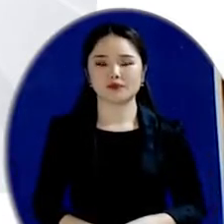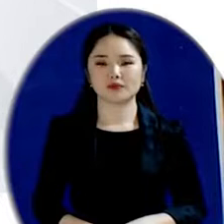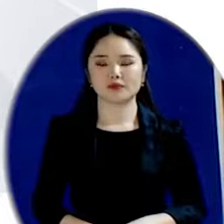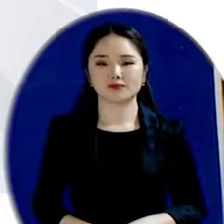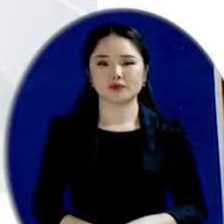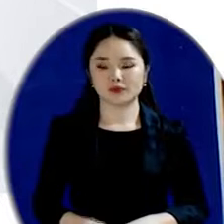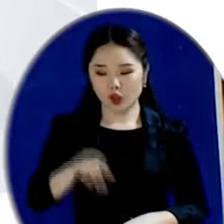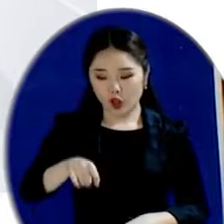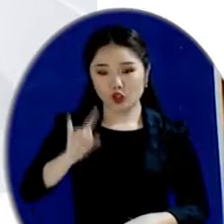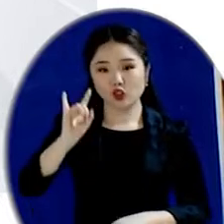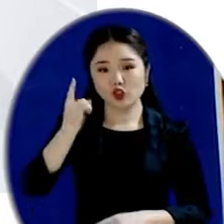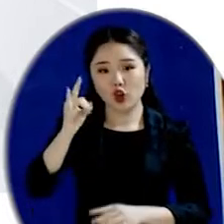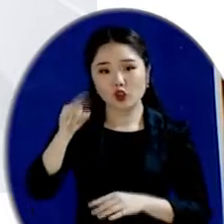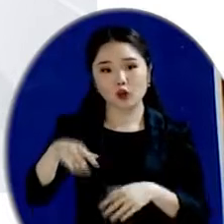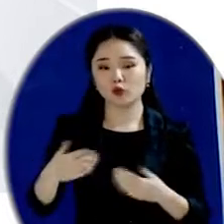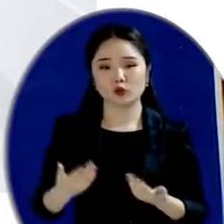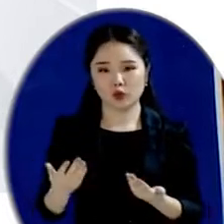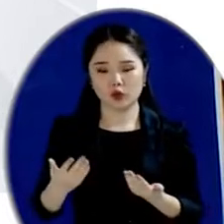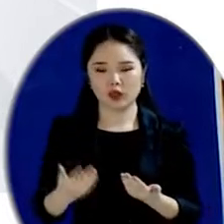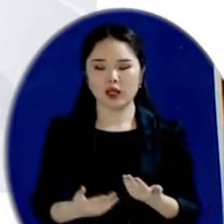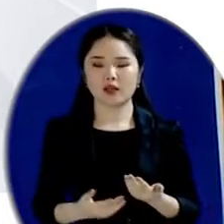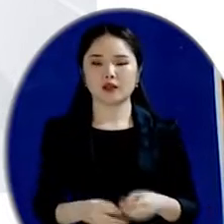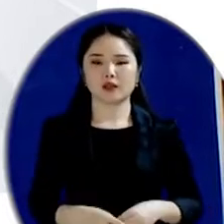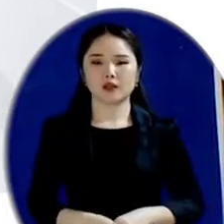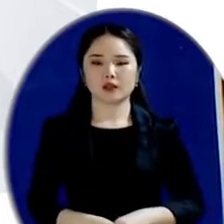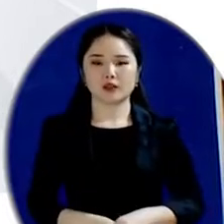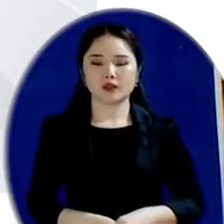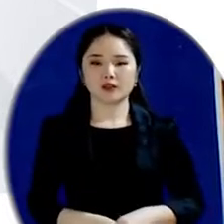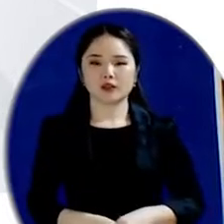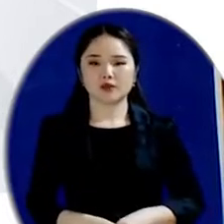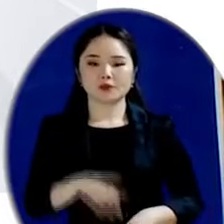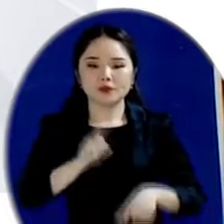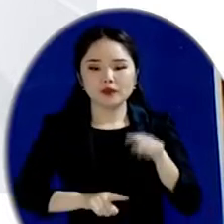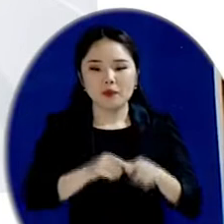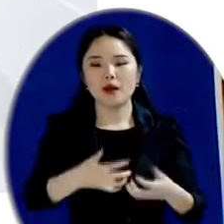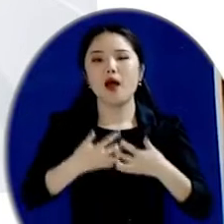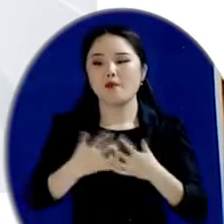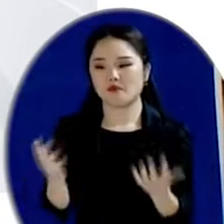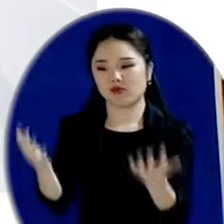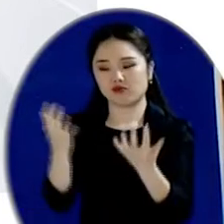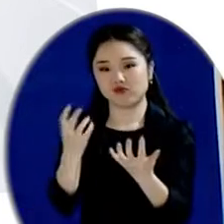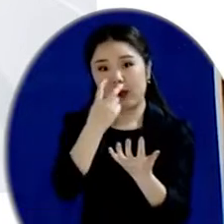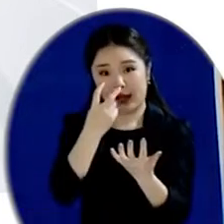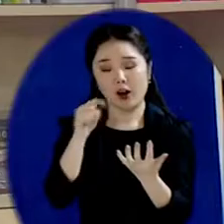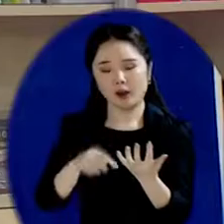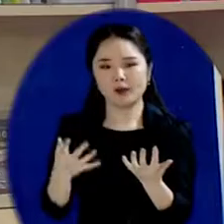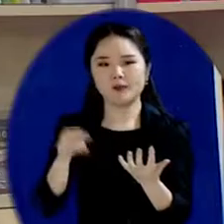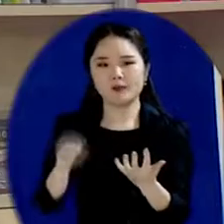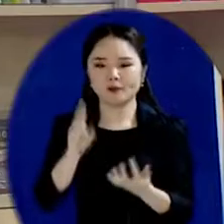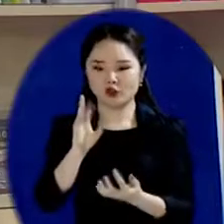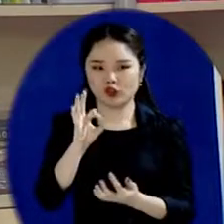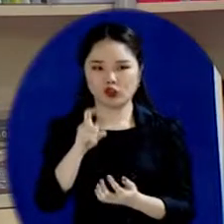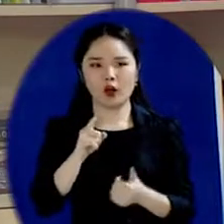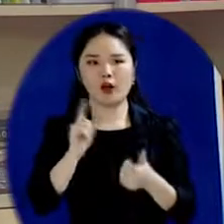За энэ тоглоомн дээр ямар ямар амтд ирсэн байгааг бүгдээрээ харъя. За энэ цох